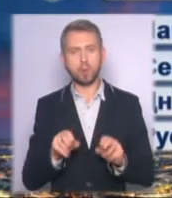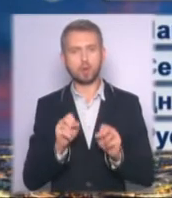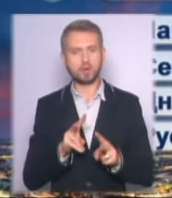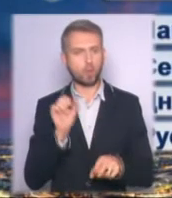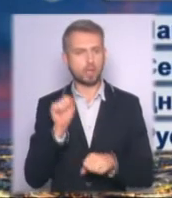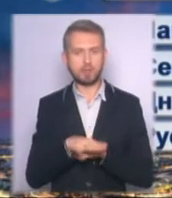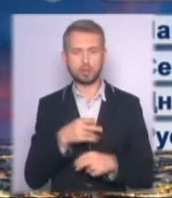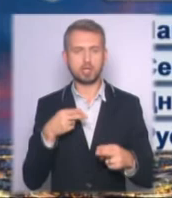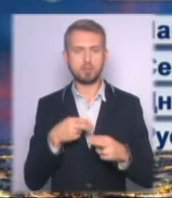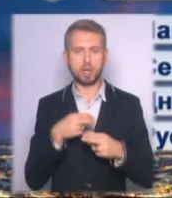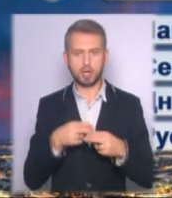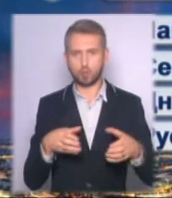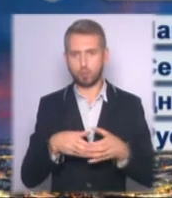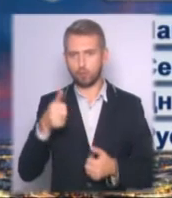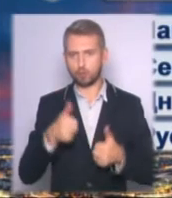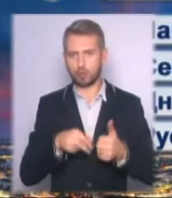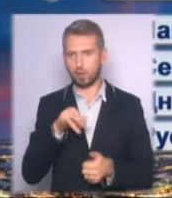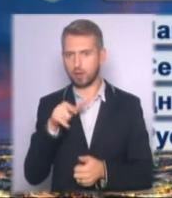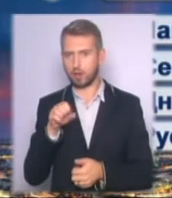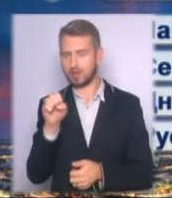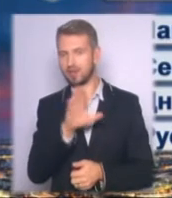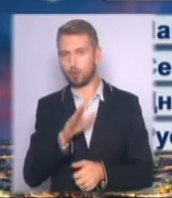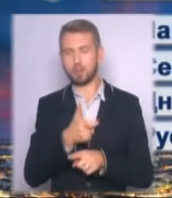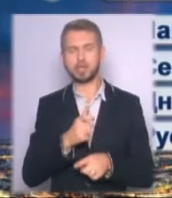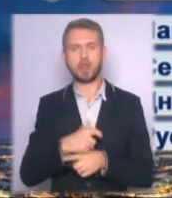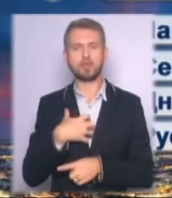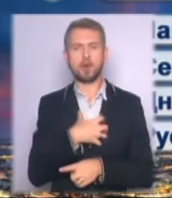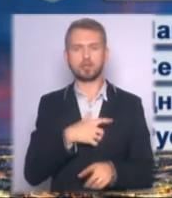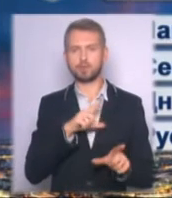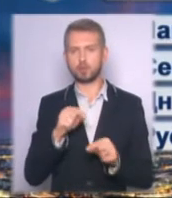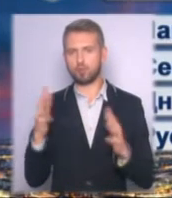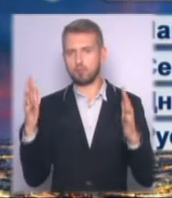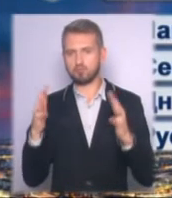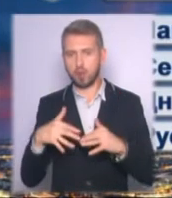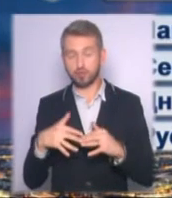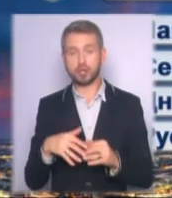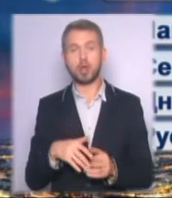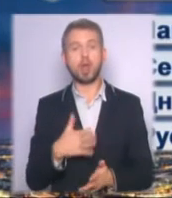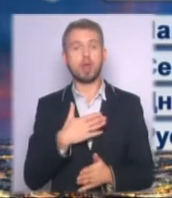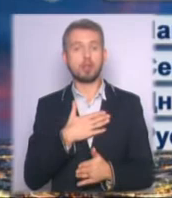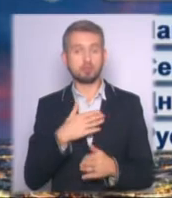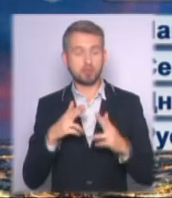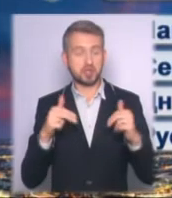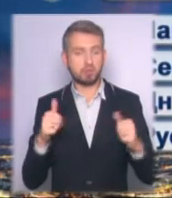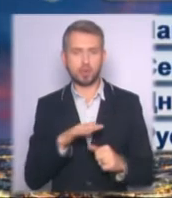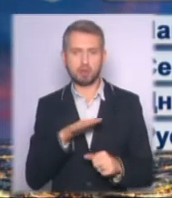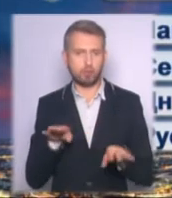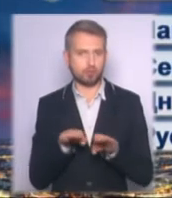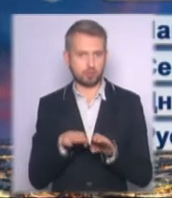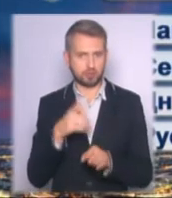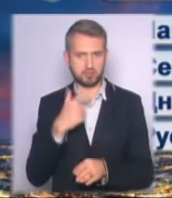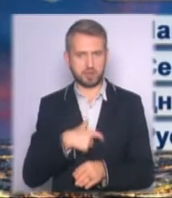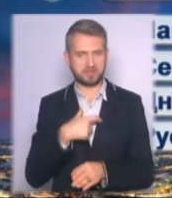турніру Ліги Європи. У надважливому з турнірної точки зору виїзному матчі з Сен-Тетьєном підопічні Маркевича не були схожими самі на